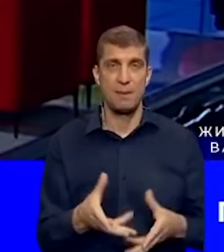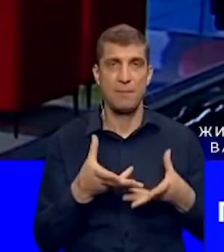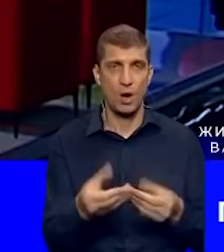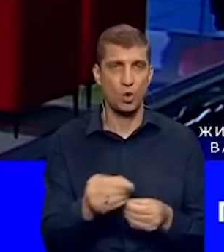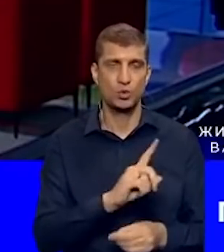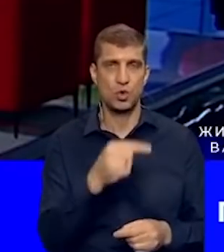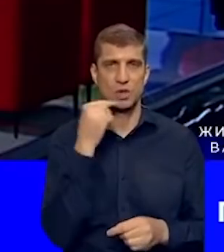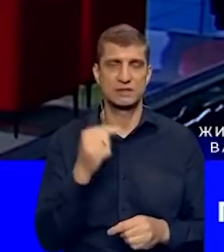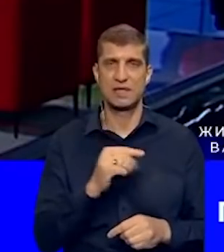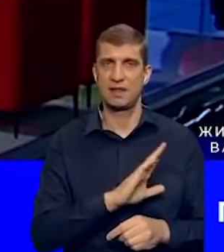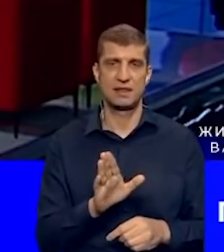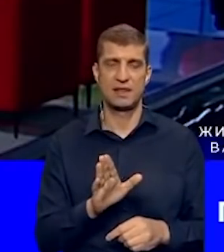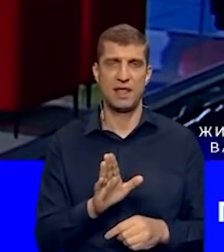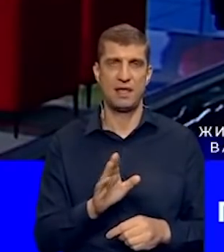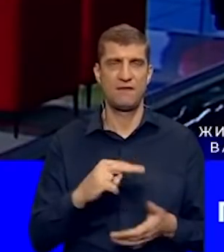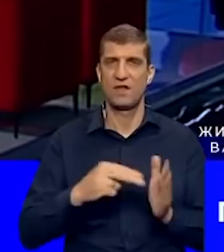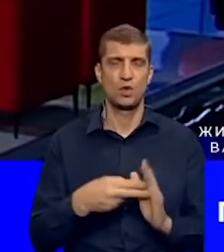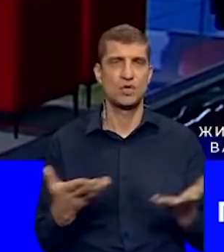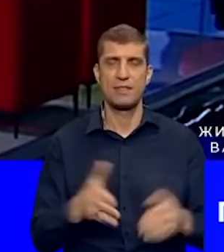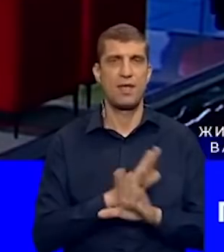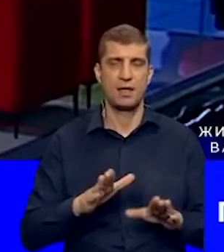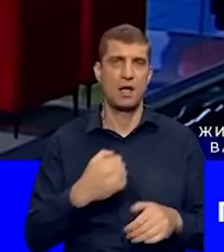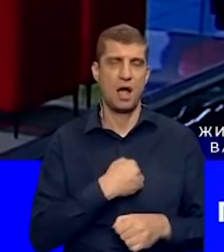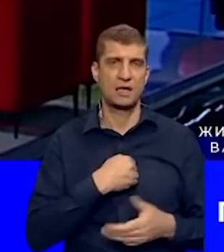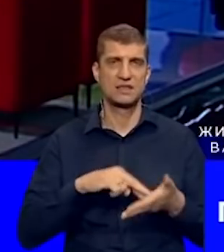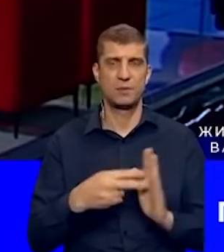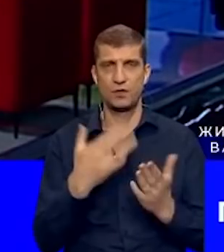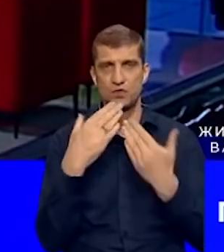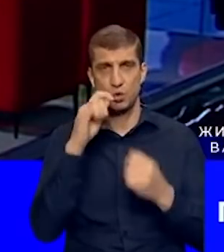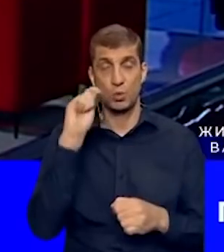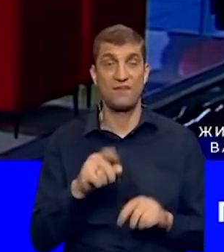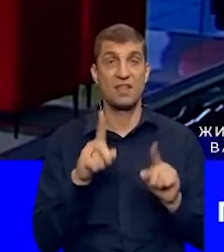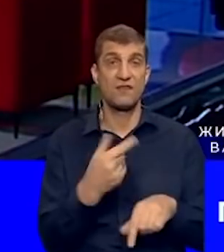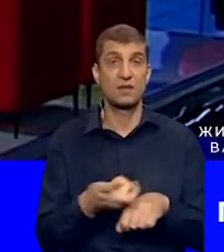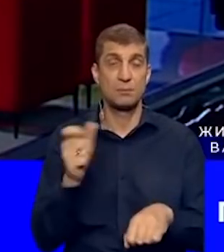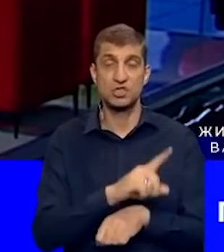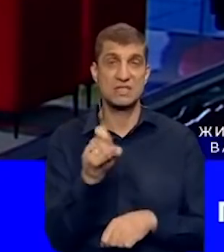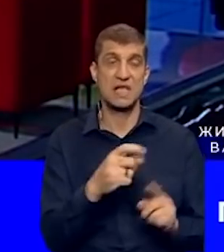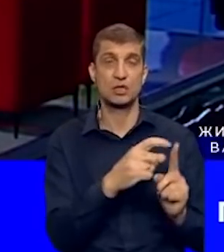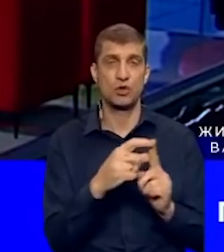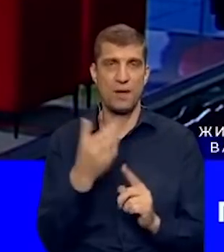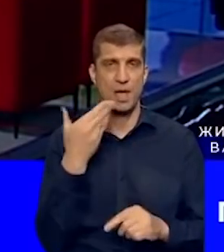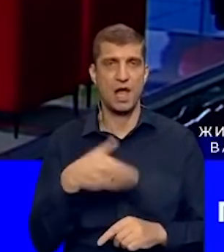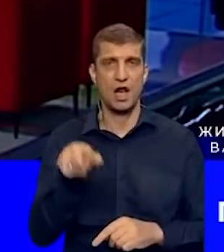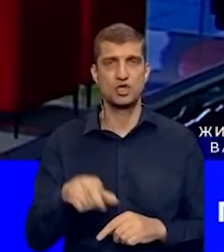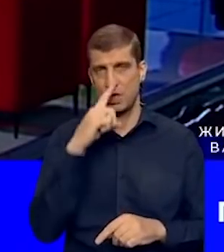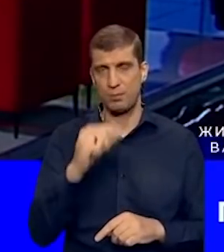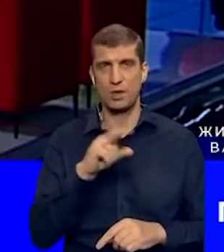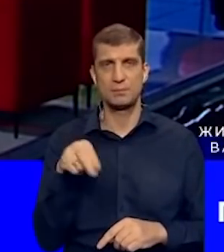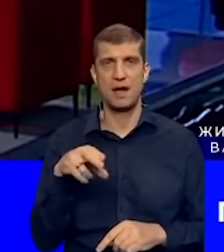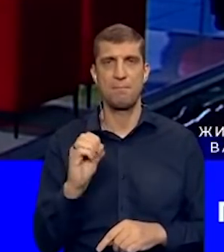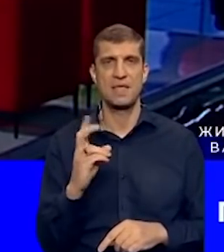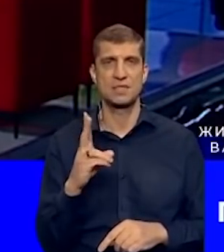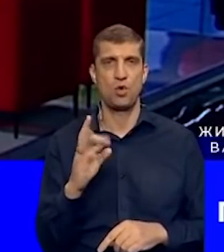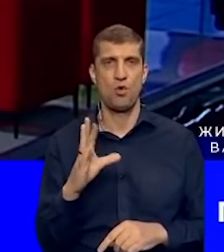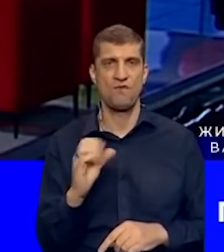Росія не виношує ніяких агресивних планів щодо України. І навіть більше, за словами речника Путіна Дмитра